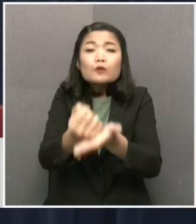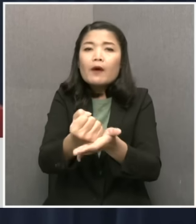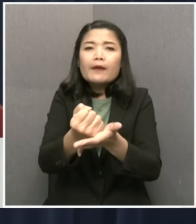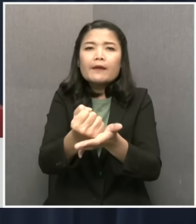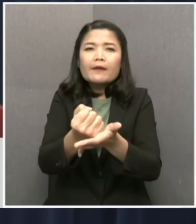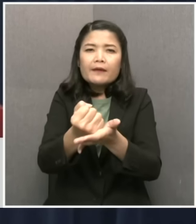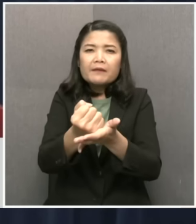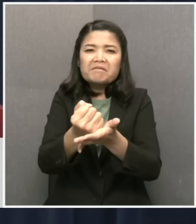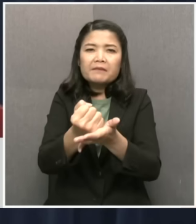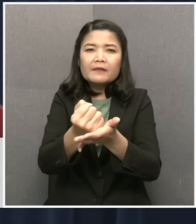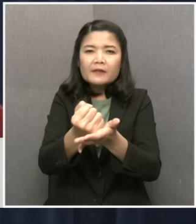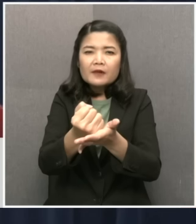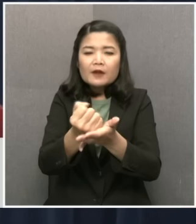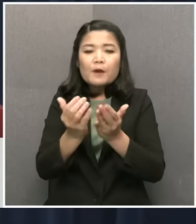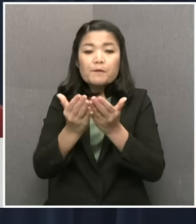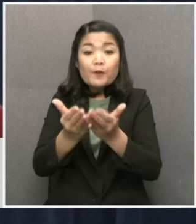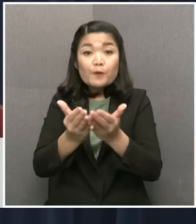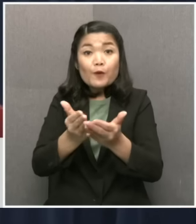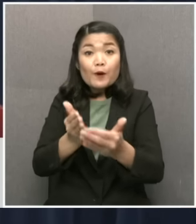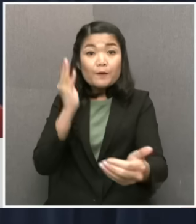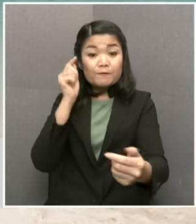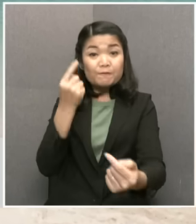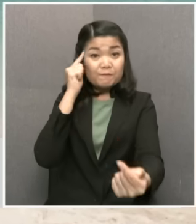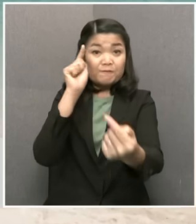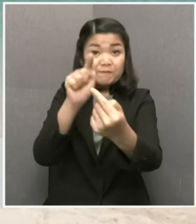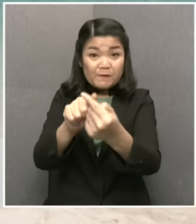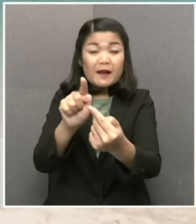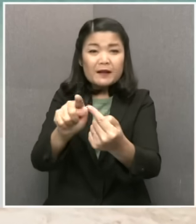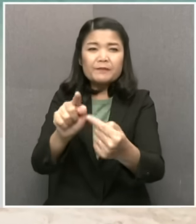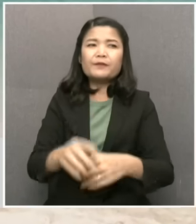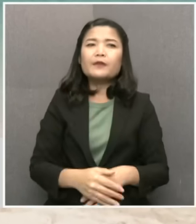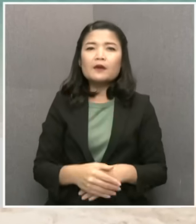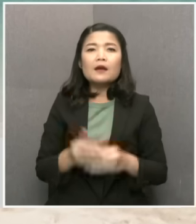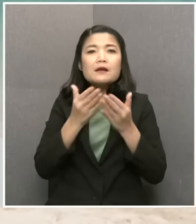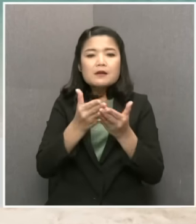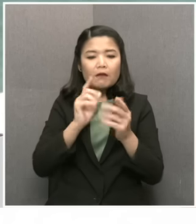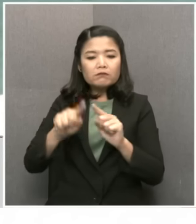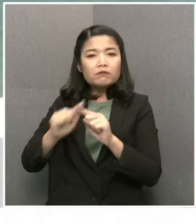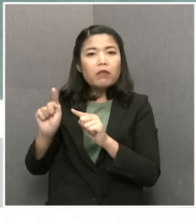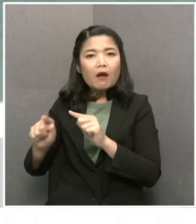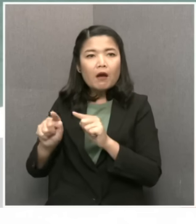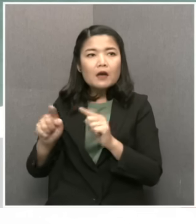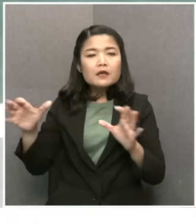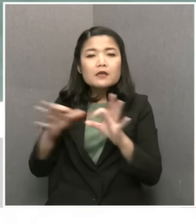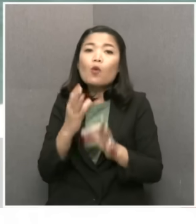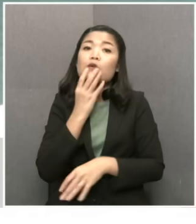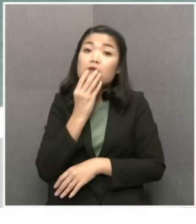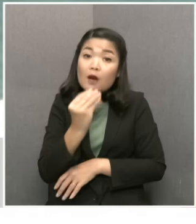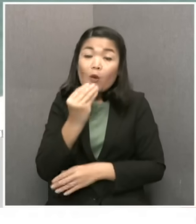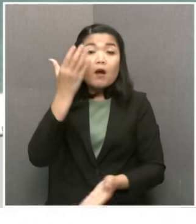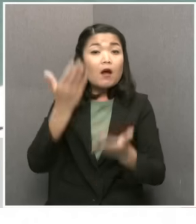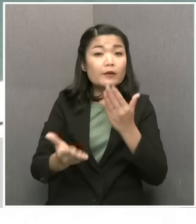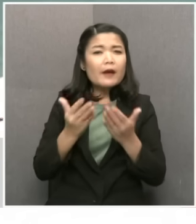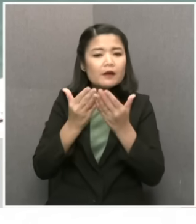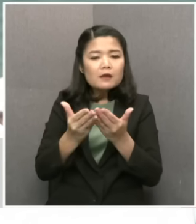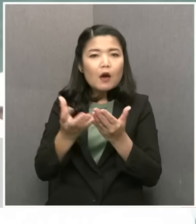การอนุญาตให้ส่งเข้าไปในฉนวนกาซาโดยกล่าวว่าเรือทุกลำที่เชื่อมโยงกับอิสราเอลหรือเรือที่จะขน